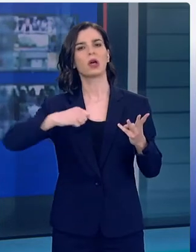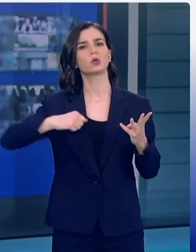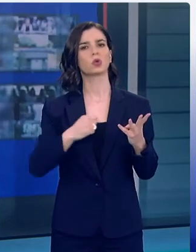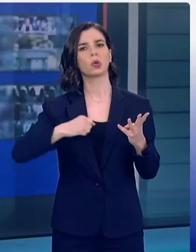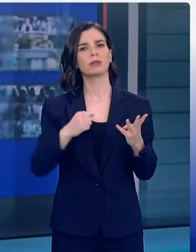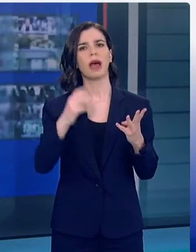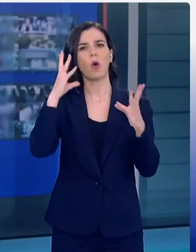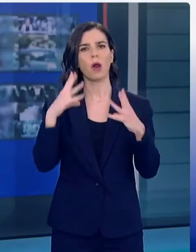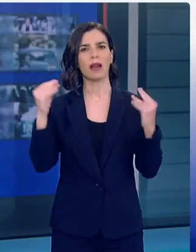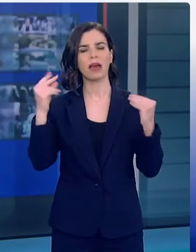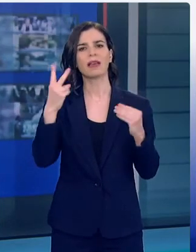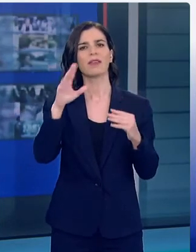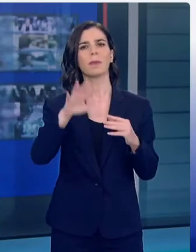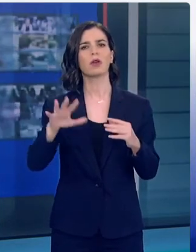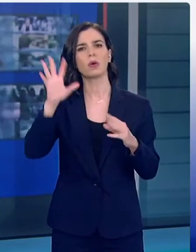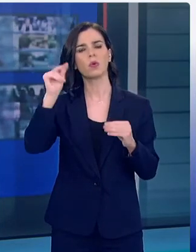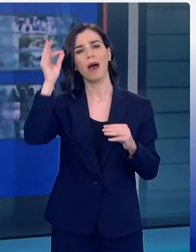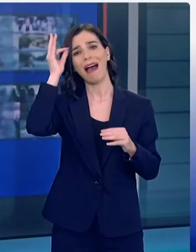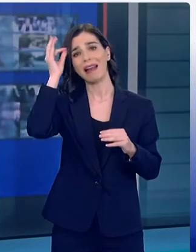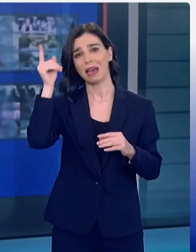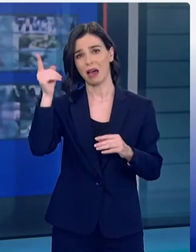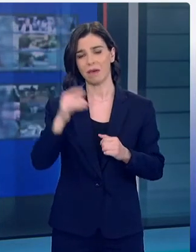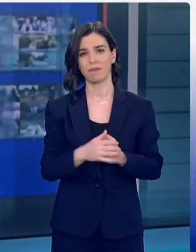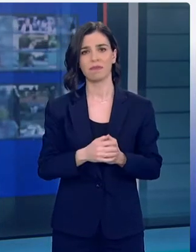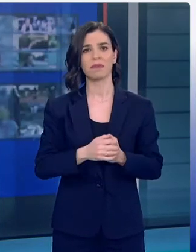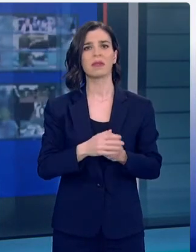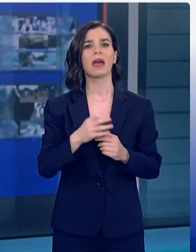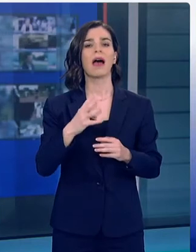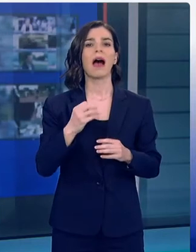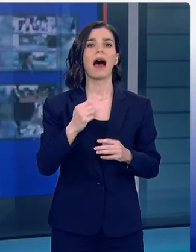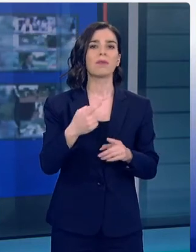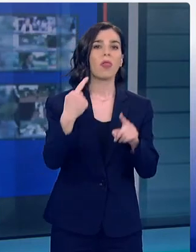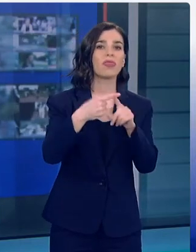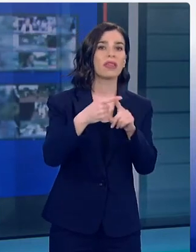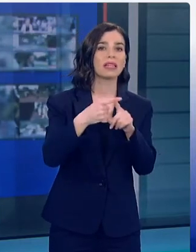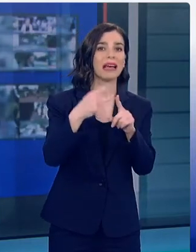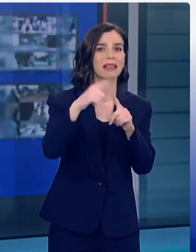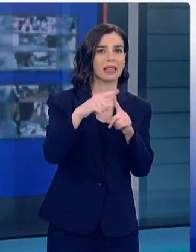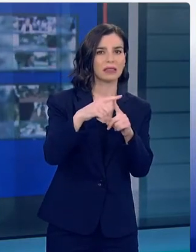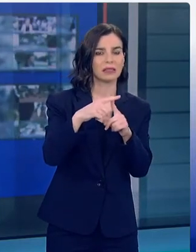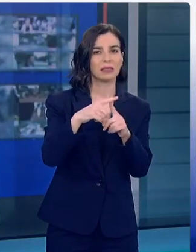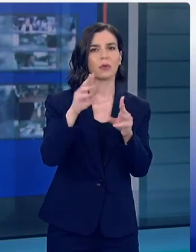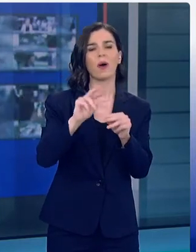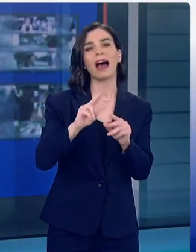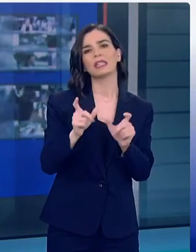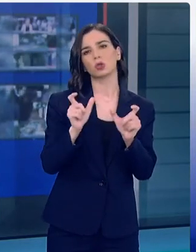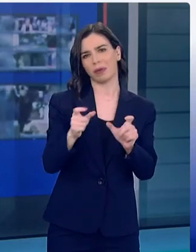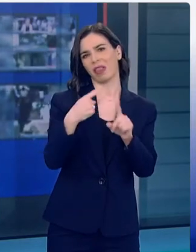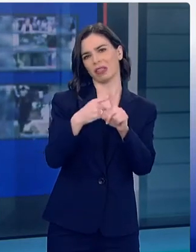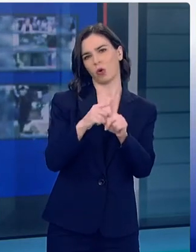Σκωτία, την Ολλανδία και δύο περιοχές της Γαλλίας. Ο αριθμός των θετικών τεστ αναπεριοχή, των τεστ αντισωμάτων,